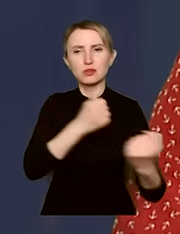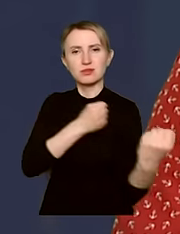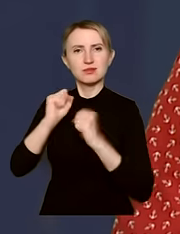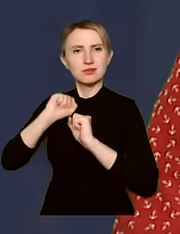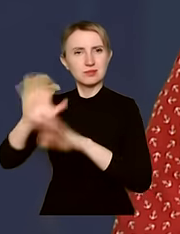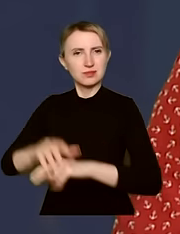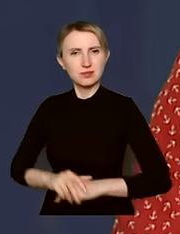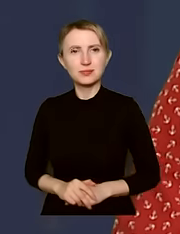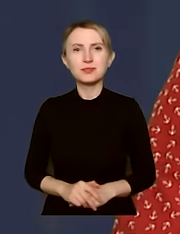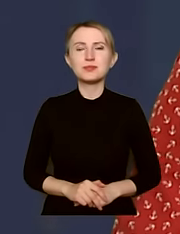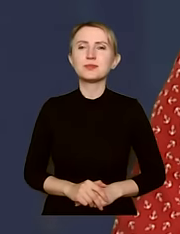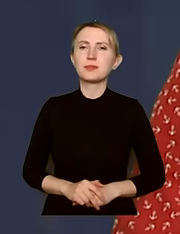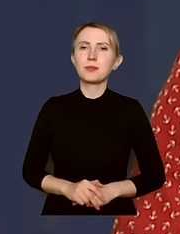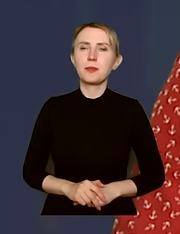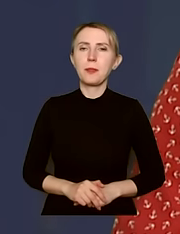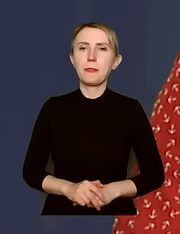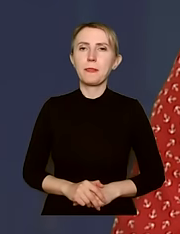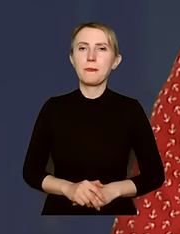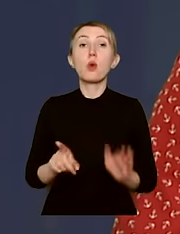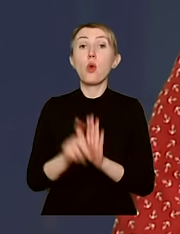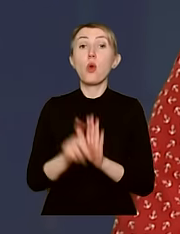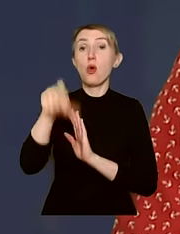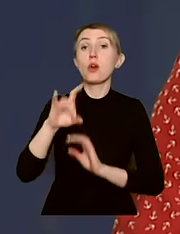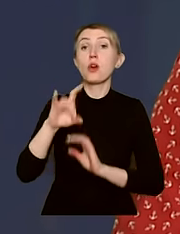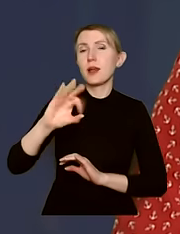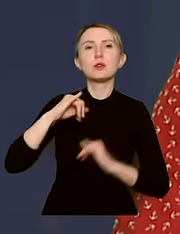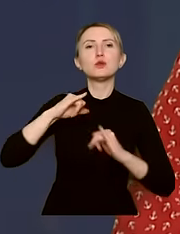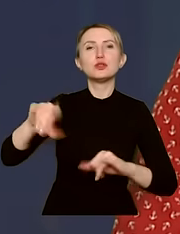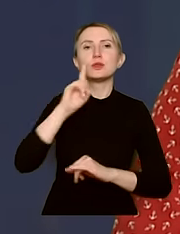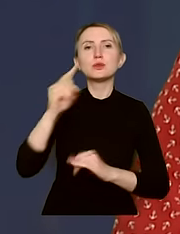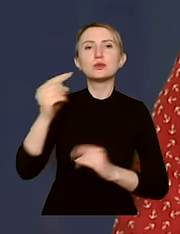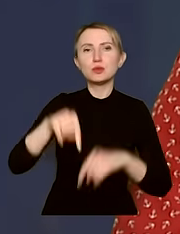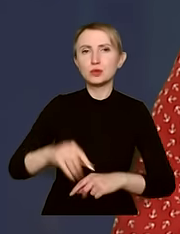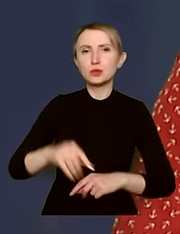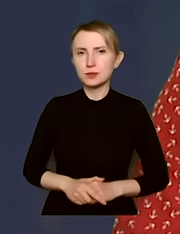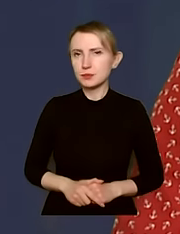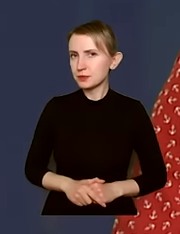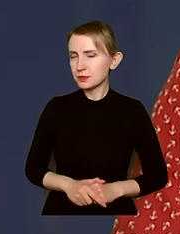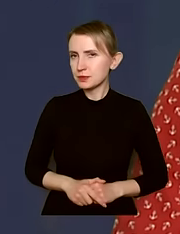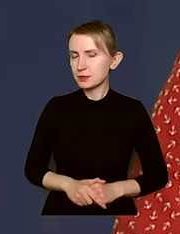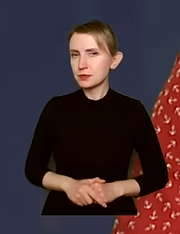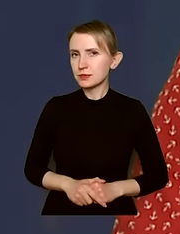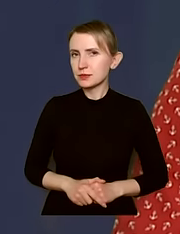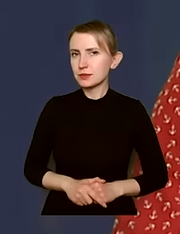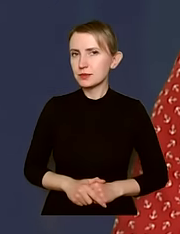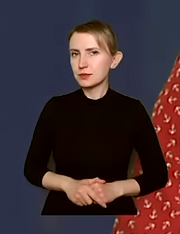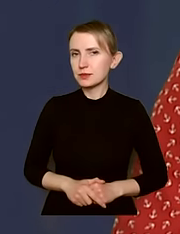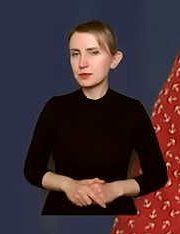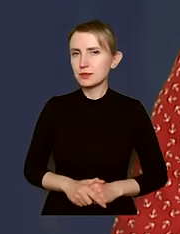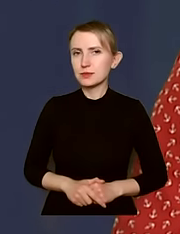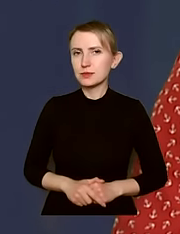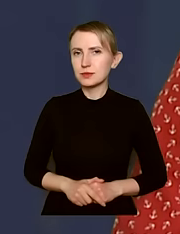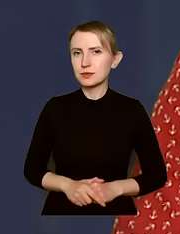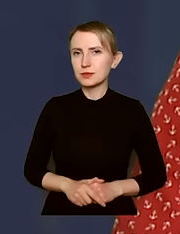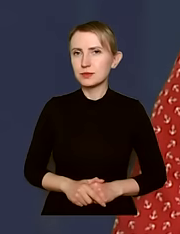że to właśnie po prezesa Glapińskiego ci silni panowie w zapowiedzi Donalda Tuska mieli pójść. Czyli no po prostu no robienie